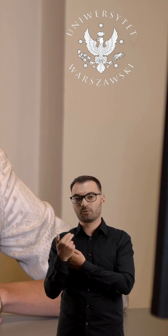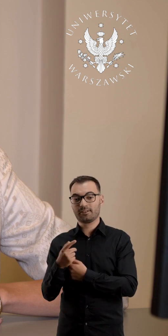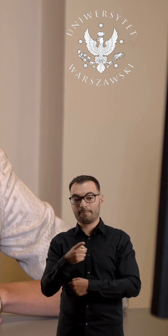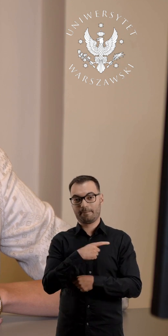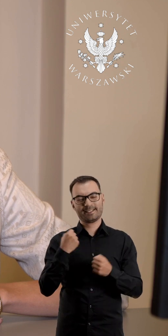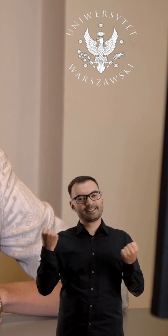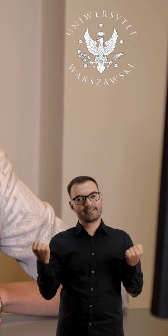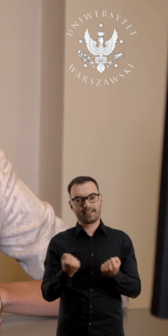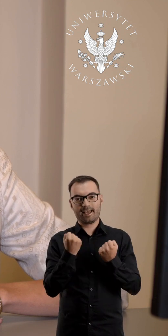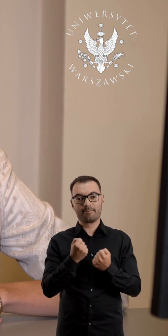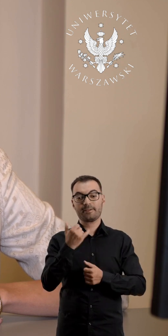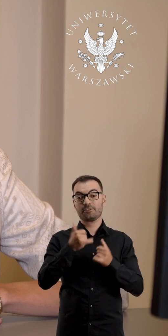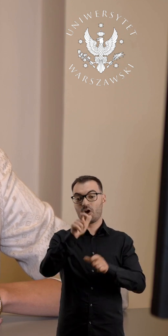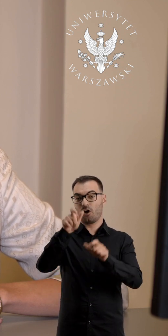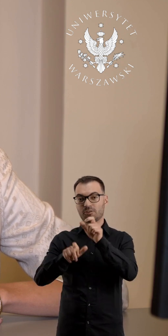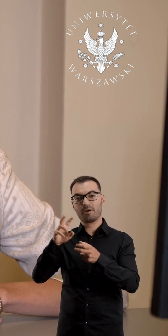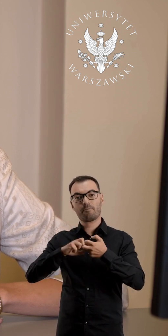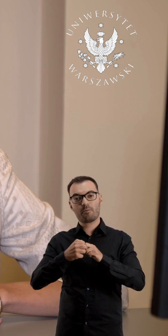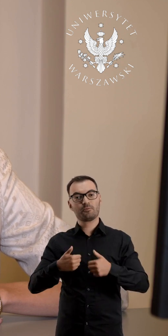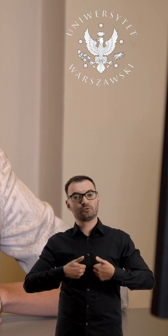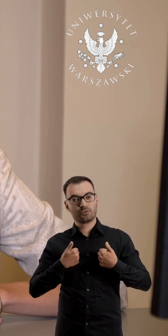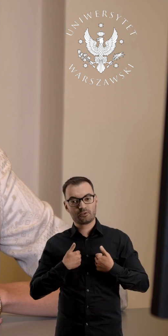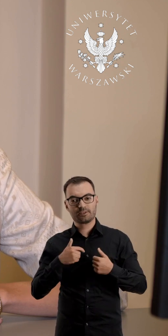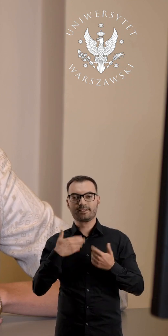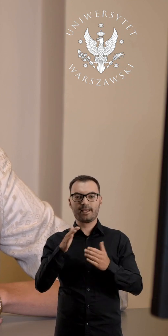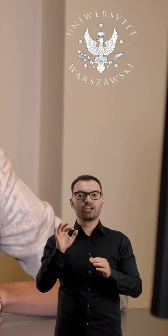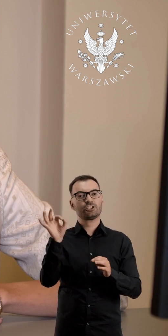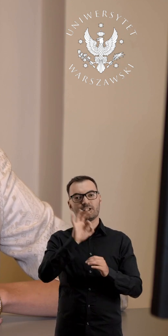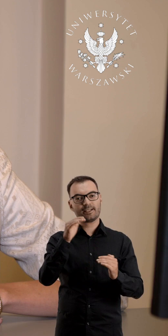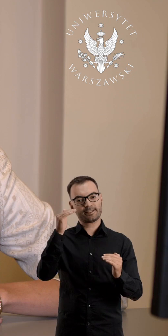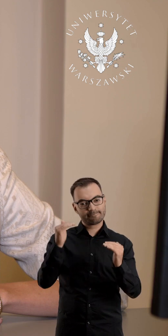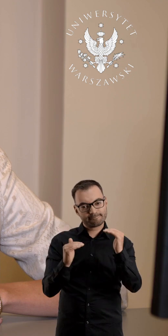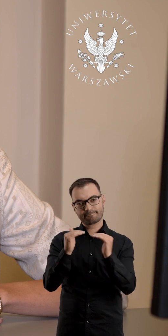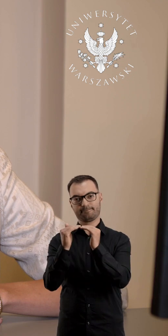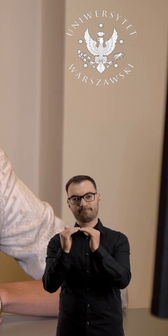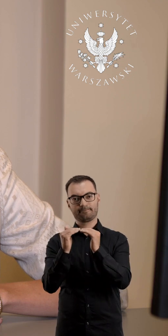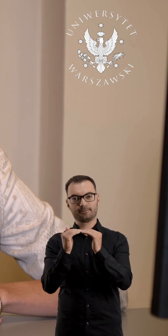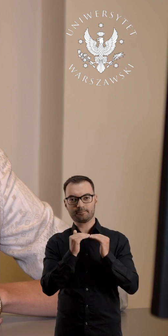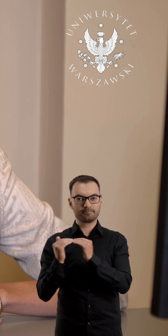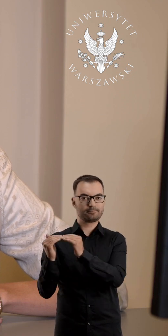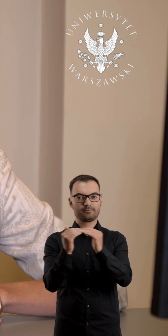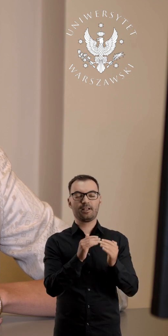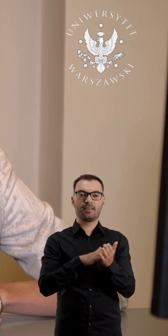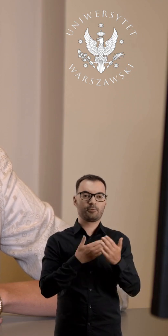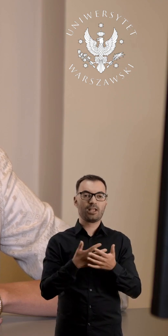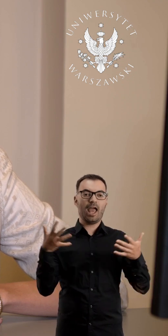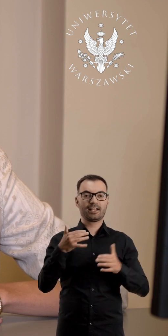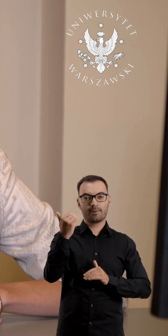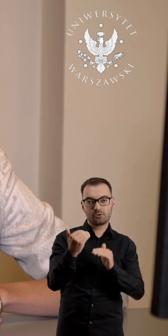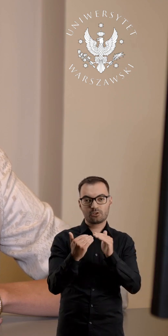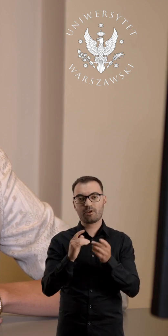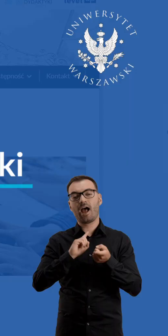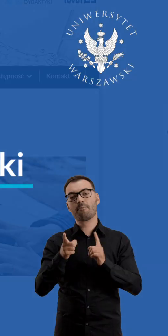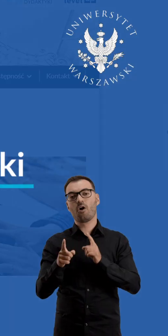uniwersytet stara się wyrównywać szanse osób z trudnościami zdrowotnymi poprzez dostosowanie formy egzaminu lub